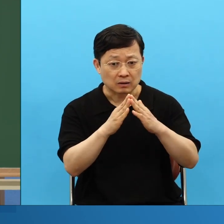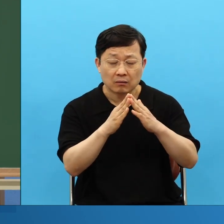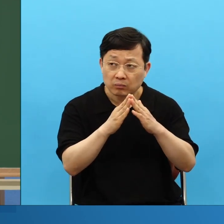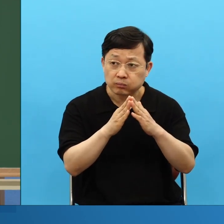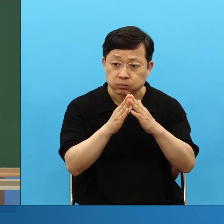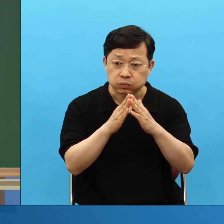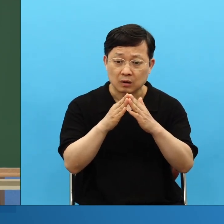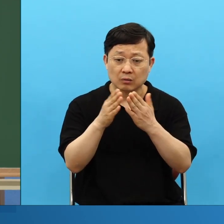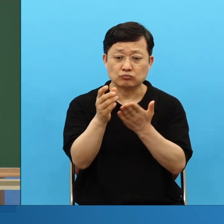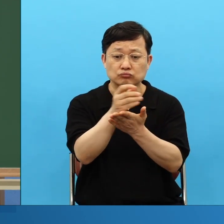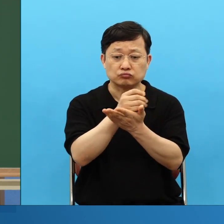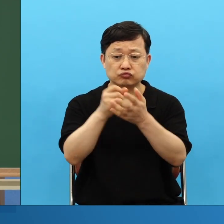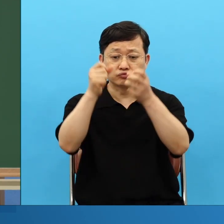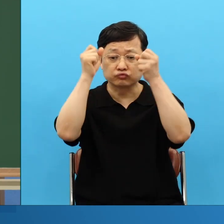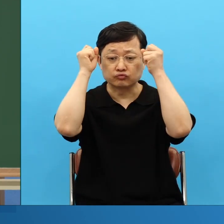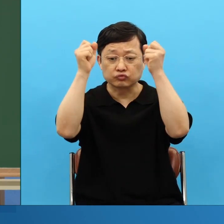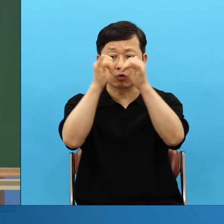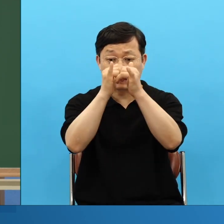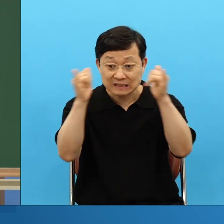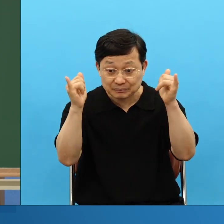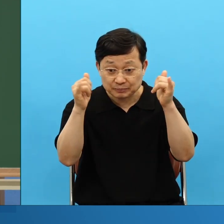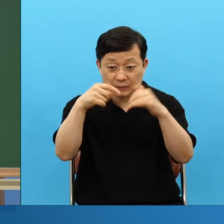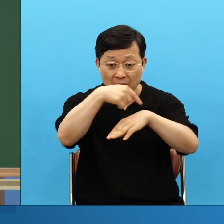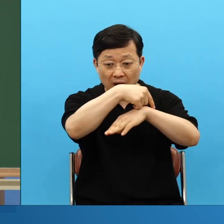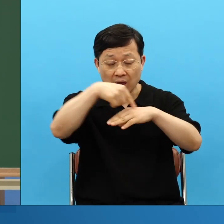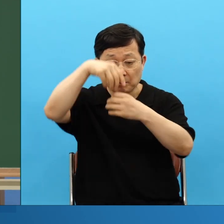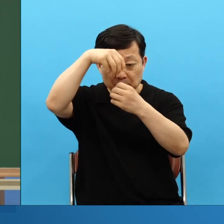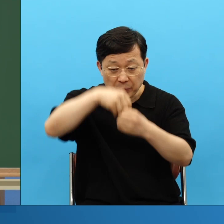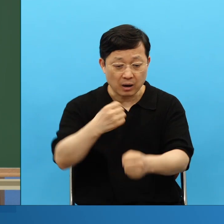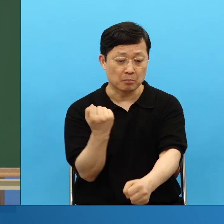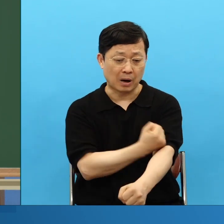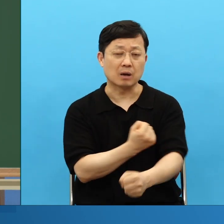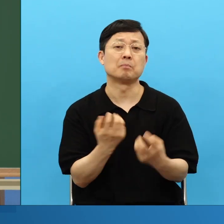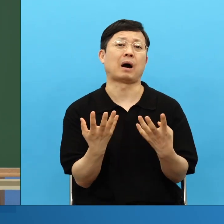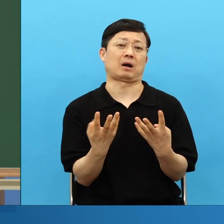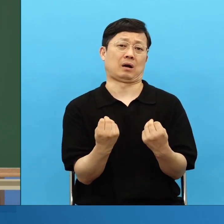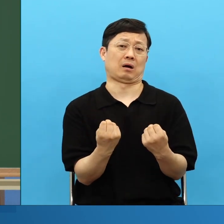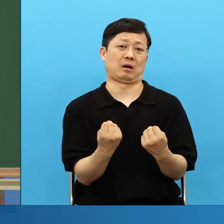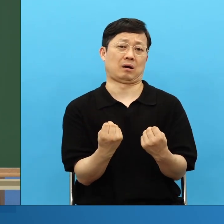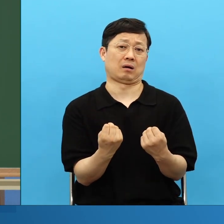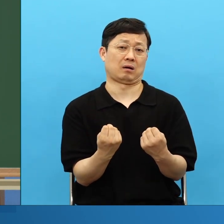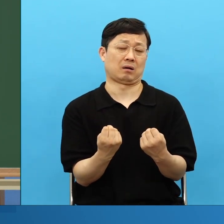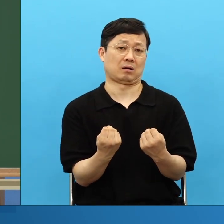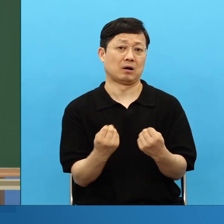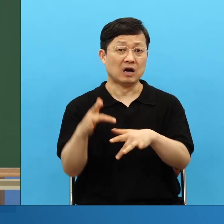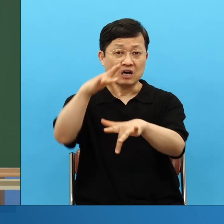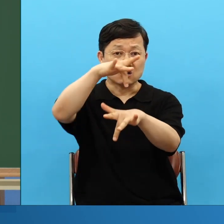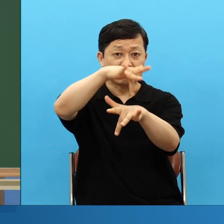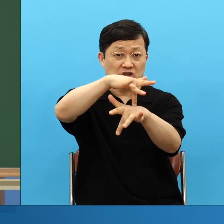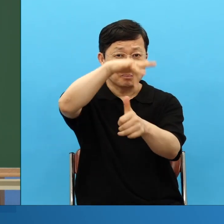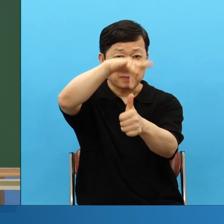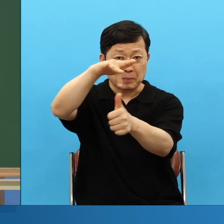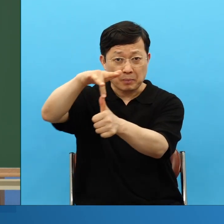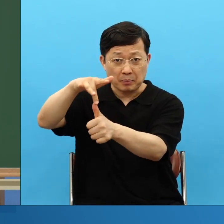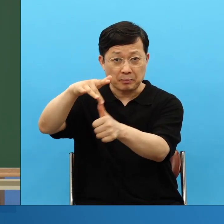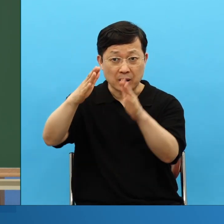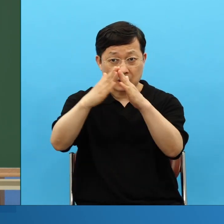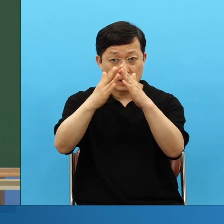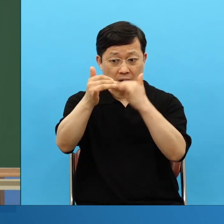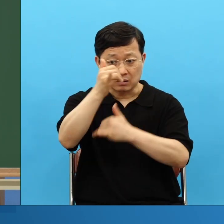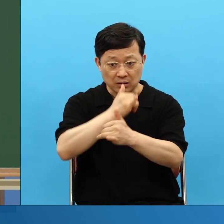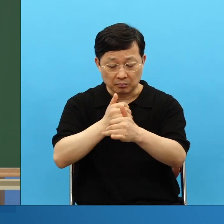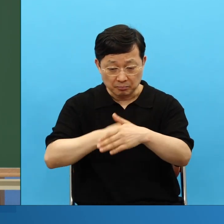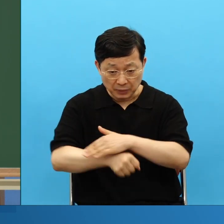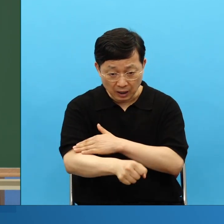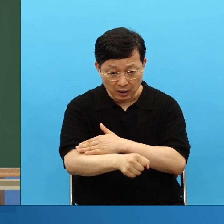집안이 너무도 많아요. 원래 귀신을 보다가 마약을 하니까 막 귀신과 완전히 교제를 해버리는 거죠. 귀신과 성관계도